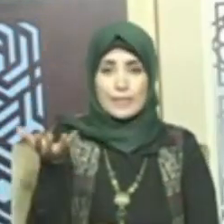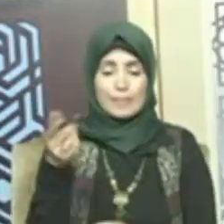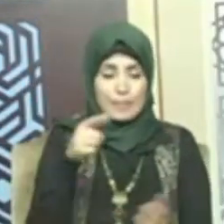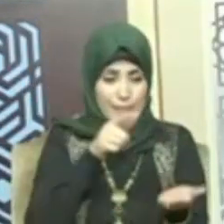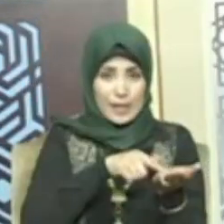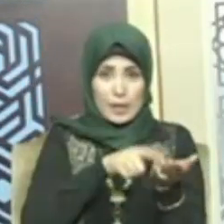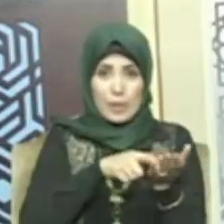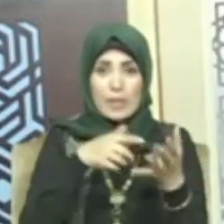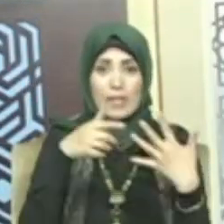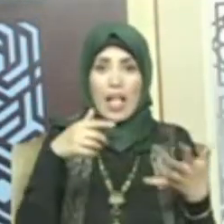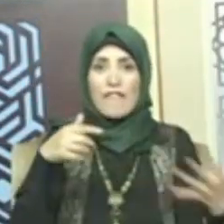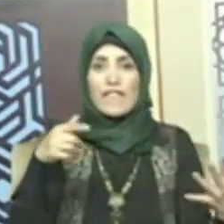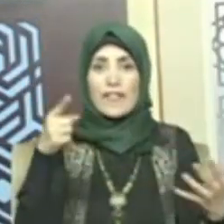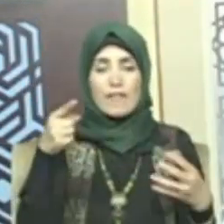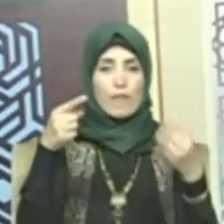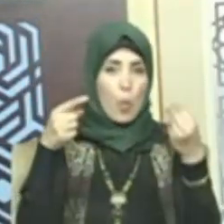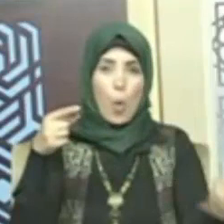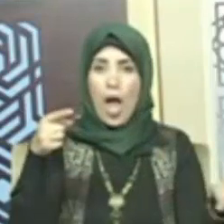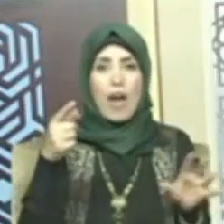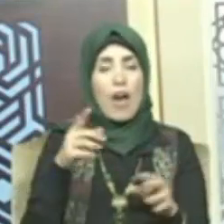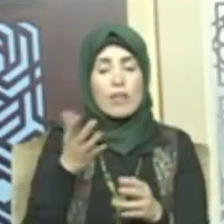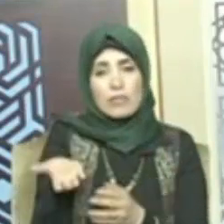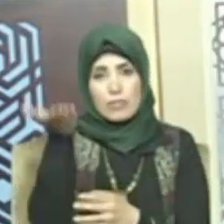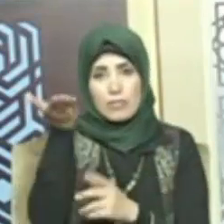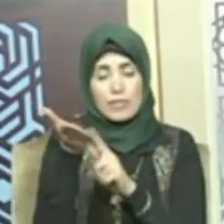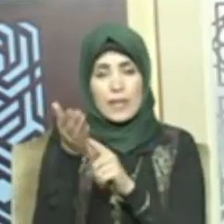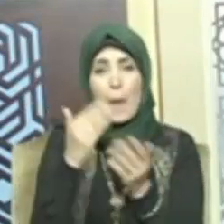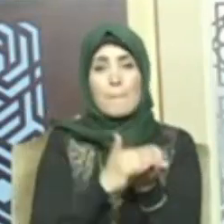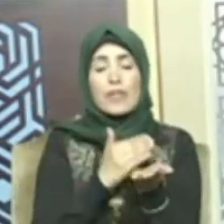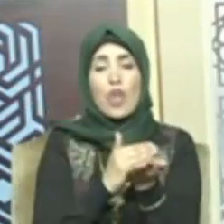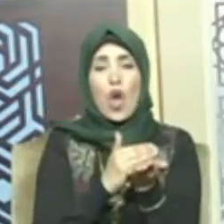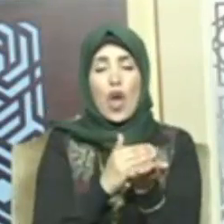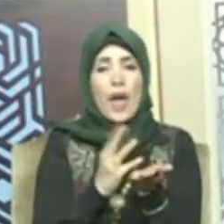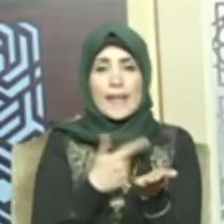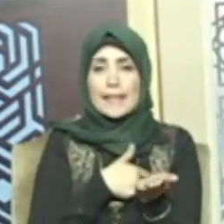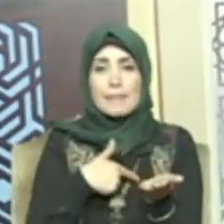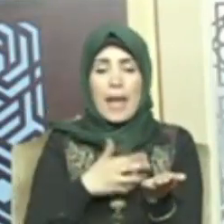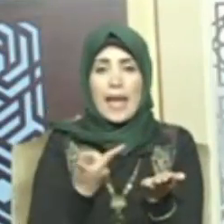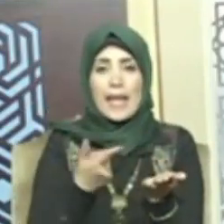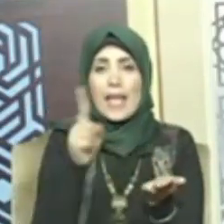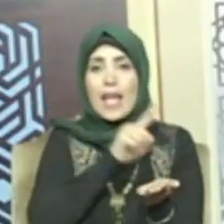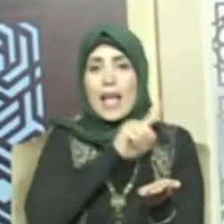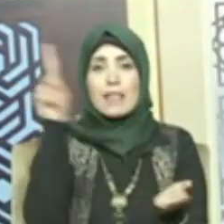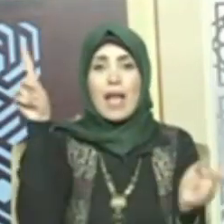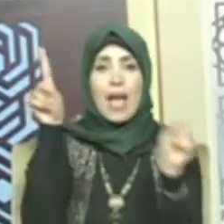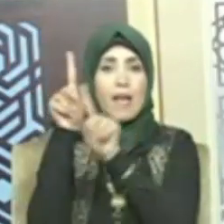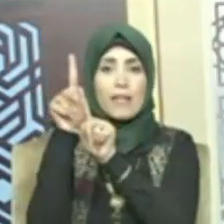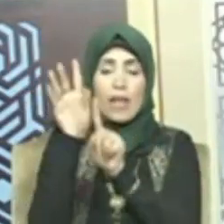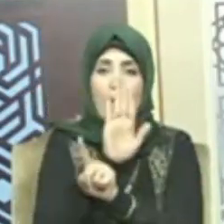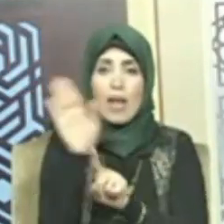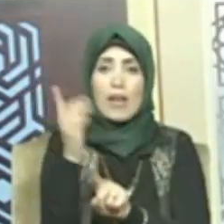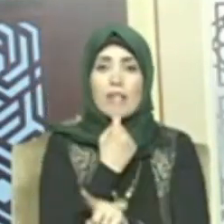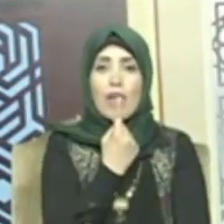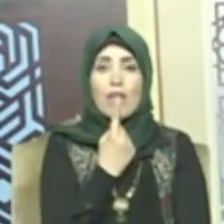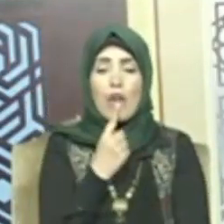تعلمون هذه؟ إنها بطاقة لا إله إلا